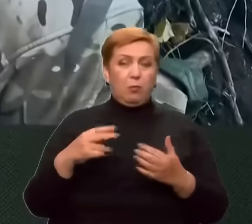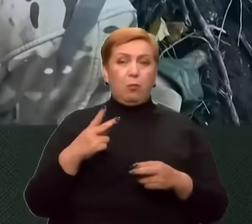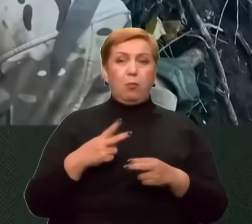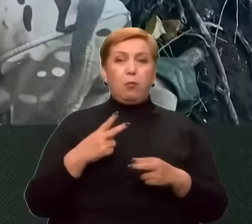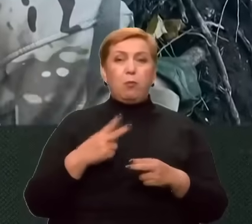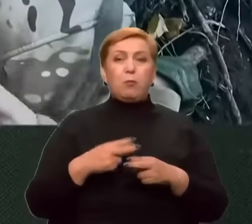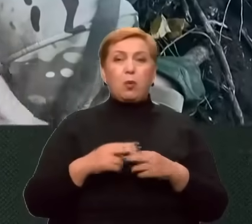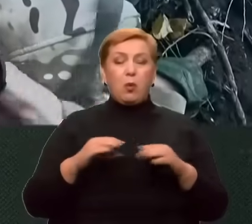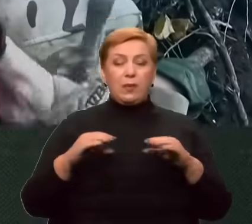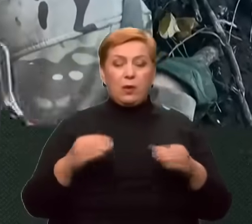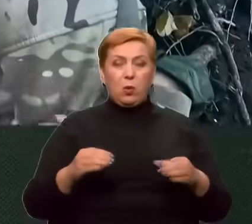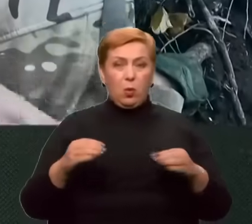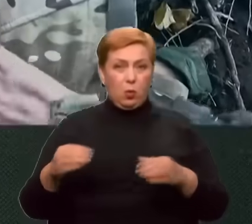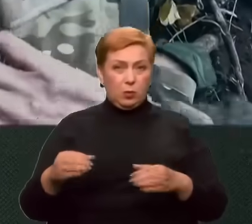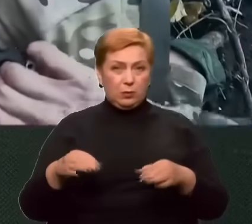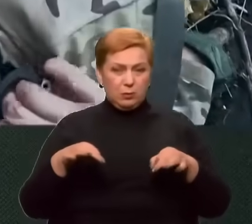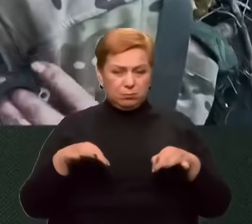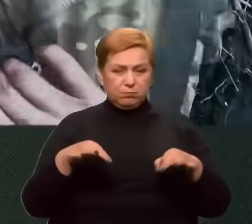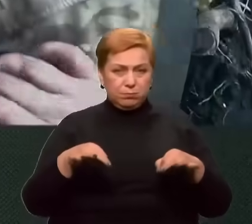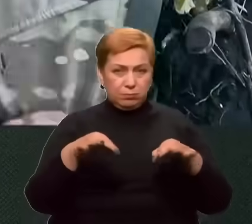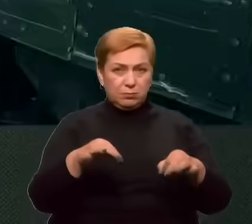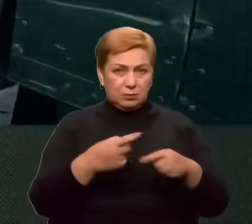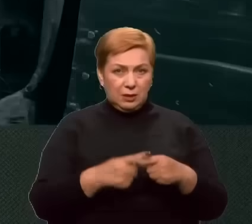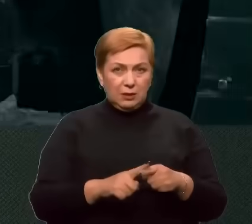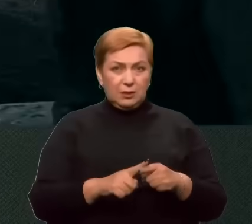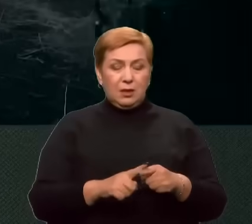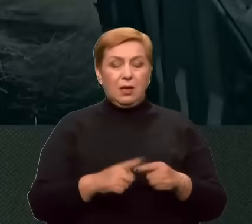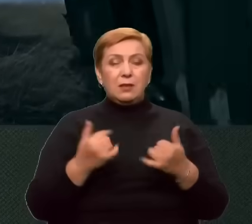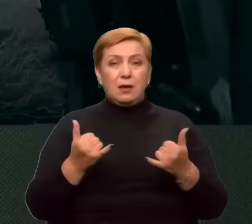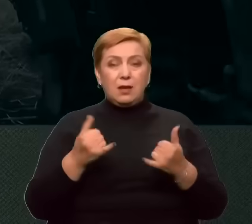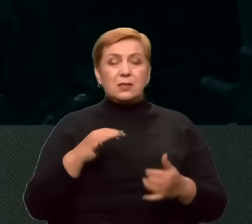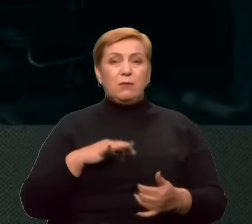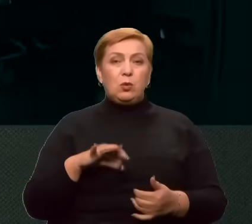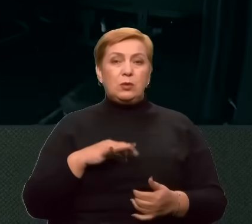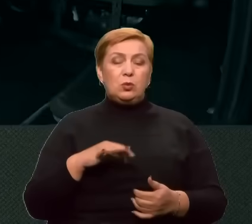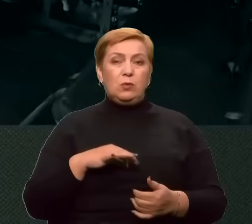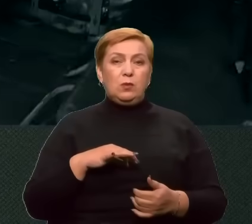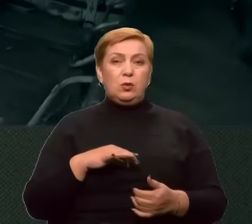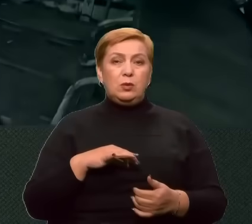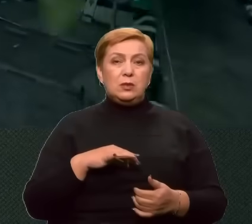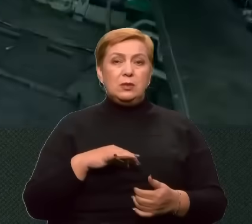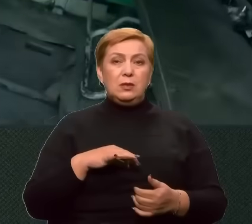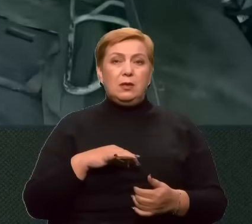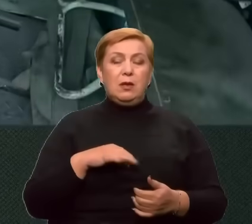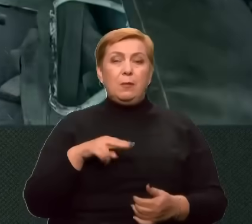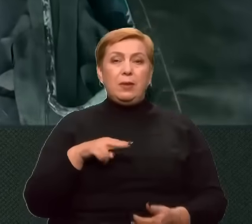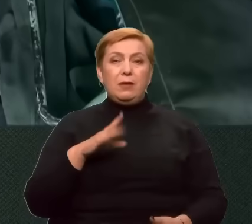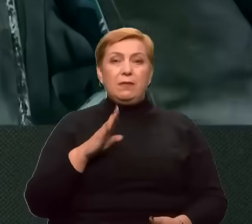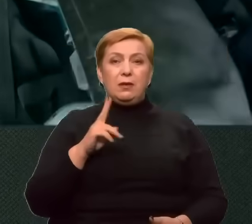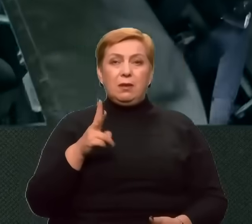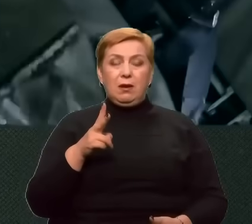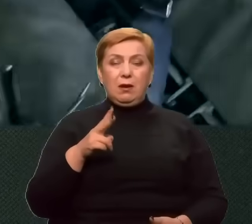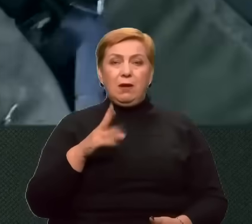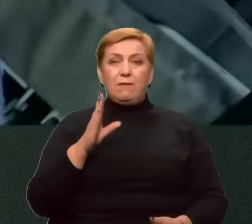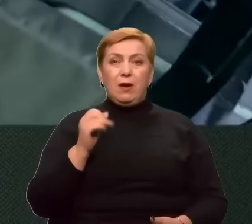бронеколонами з великою кількістю бронетехніки особового складу, то наразі використовують тактику ПВК «Вагнер», дії малих мобільних